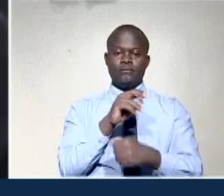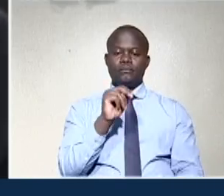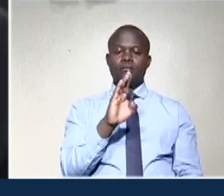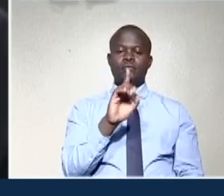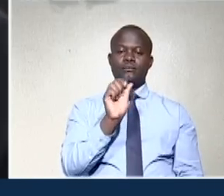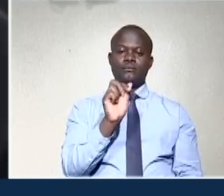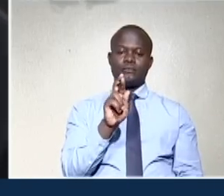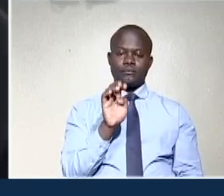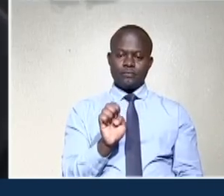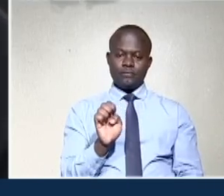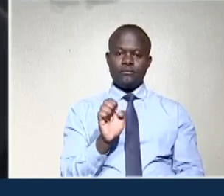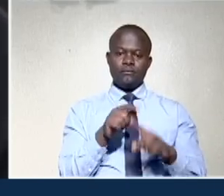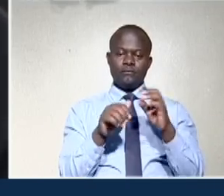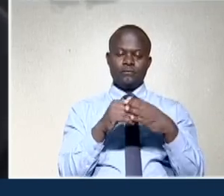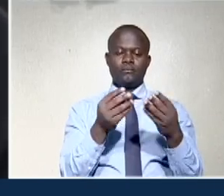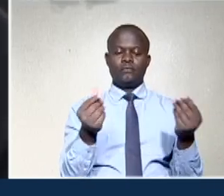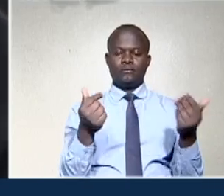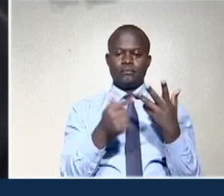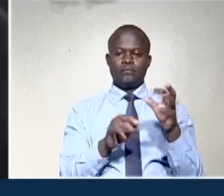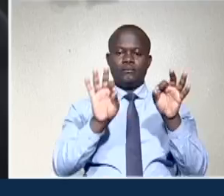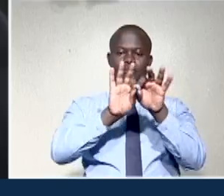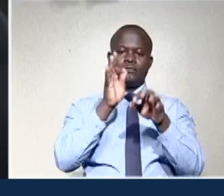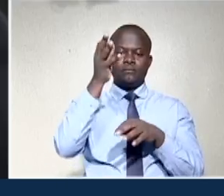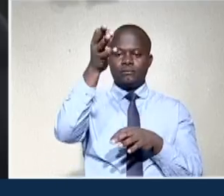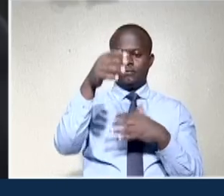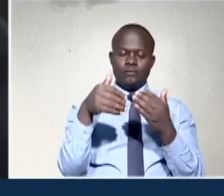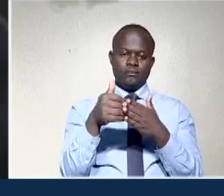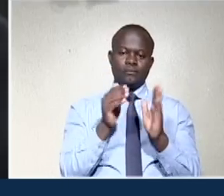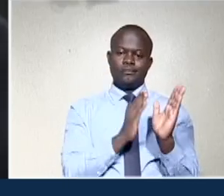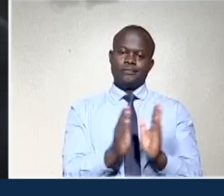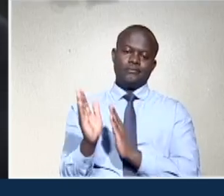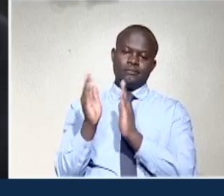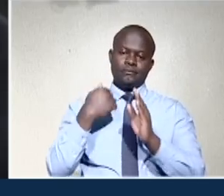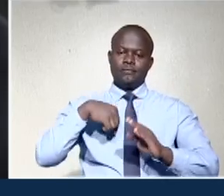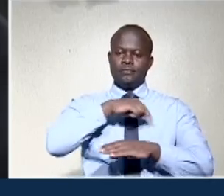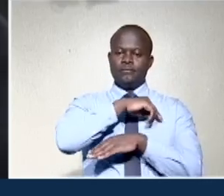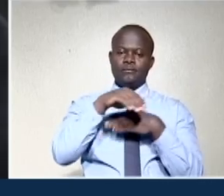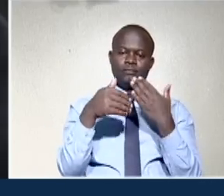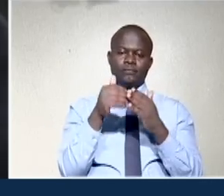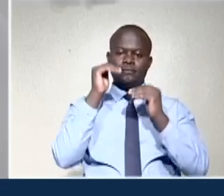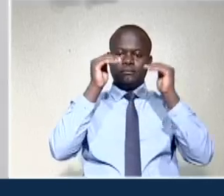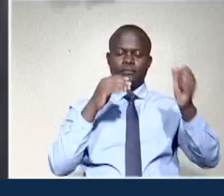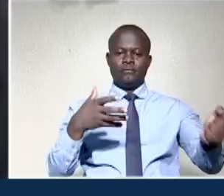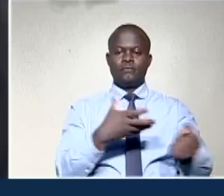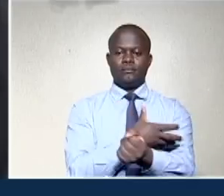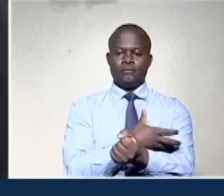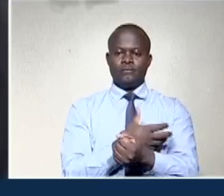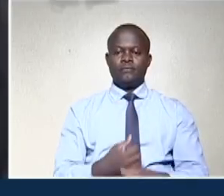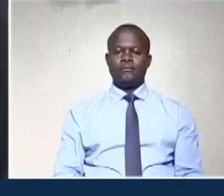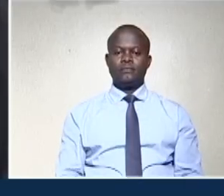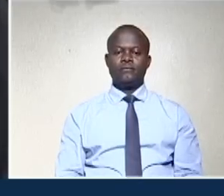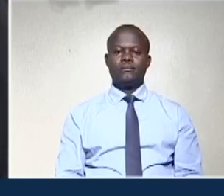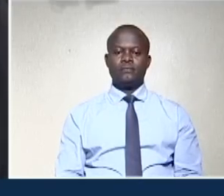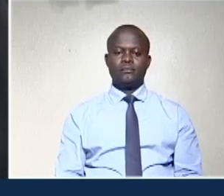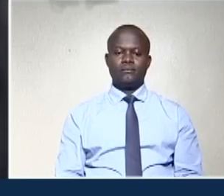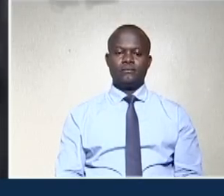nikleyeri hakimwe mu by'ingenzi bigize hazaza hirya na migambi ryacu ry'urwego rw'ingufu.